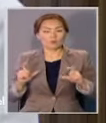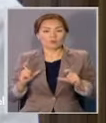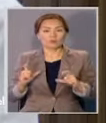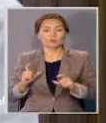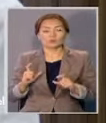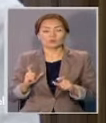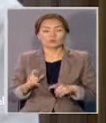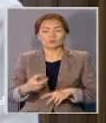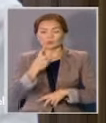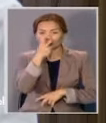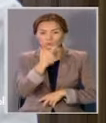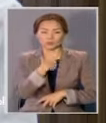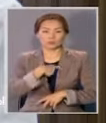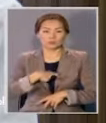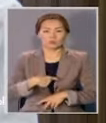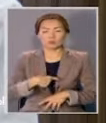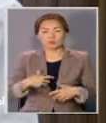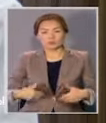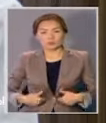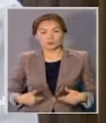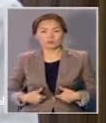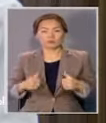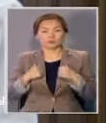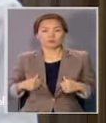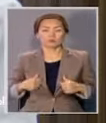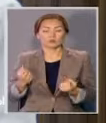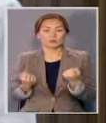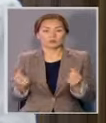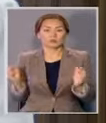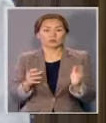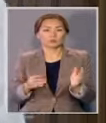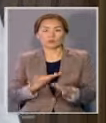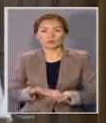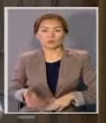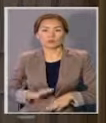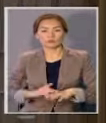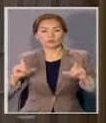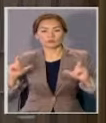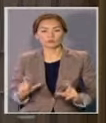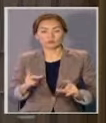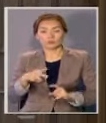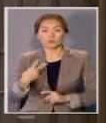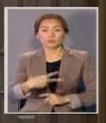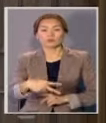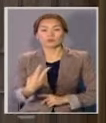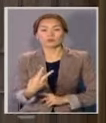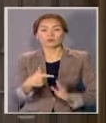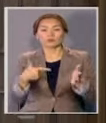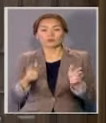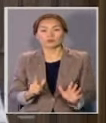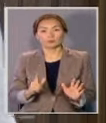пайда көруді көздеп, қоғамдық пайдалануда автожолдарды бұзатыны белгілі. Жалпы 2022 жыл 7 айында